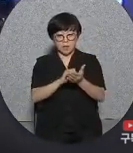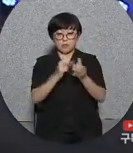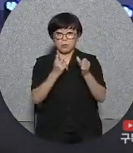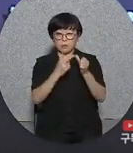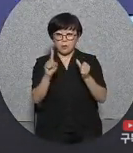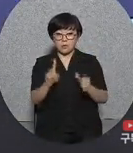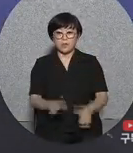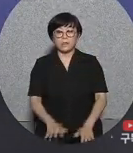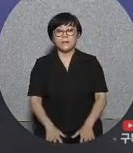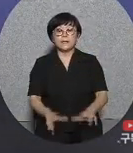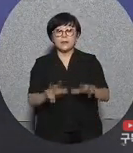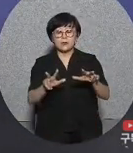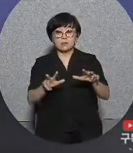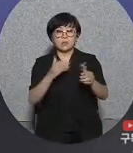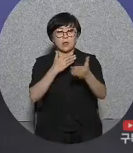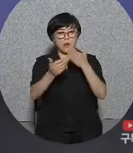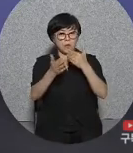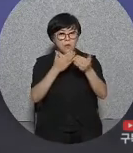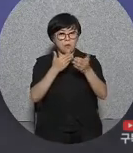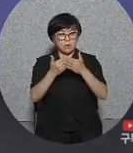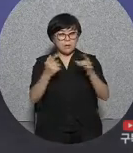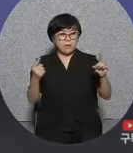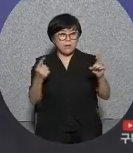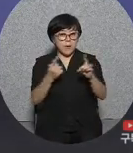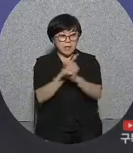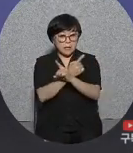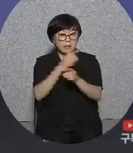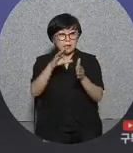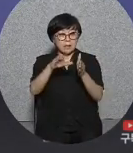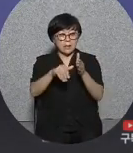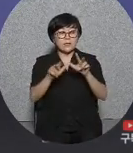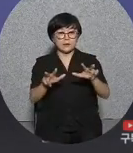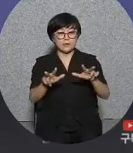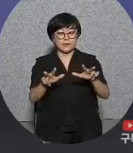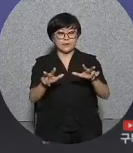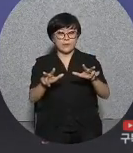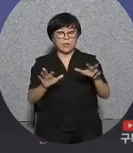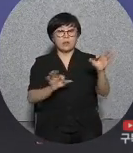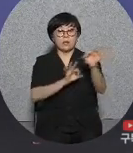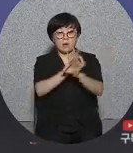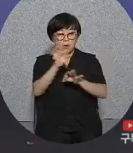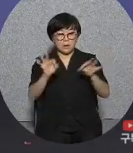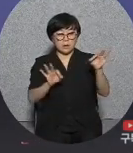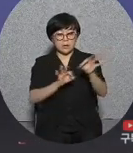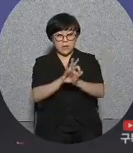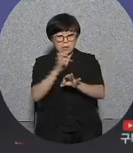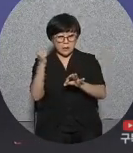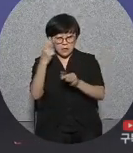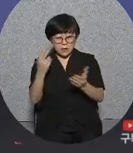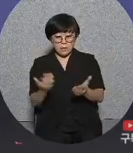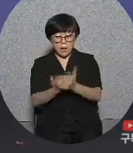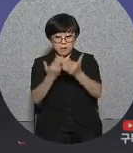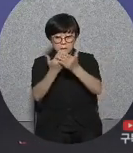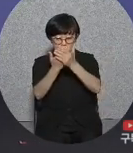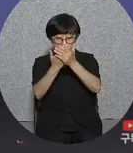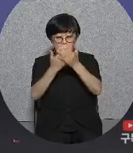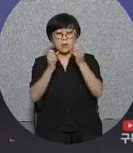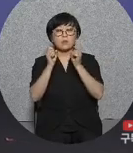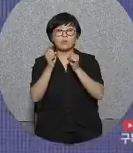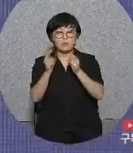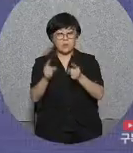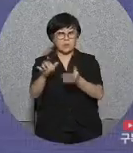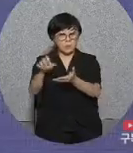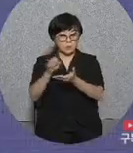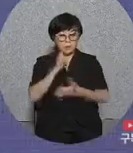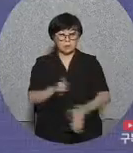지금 우리가 겪고있는 대전환 의 위기를 경제 재도약의 기회로 만드는 것입니다